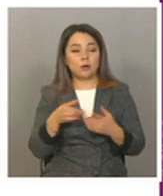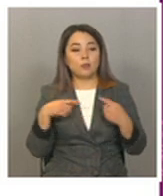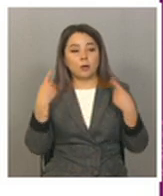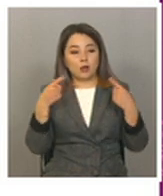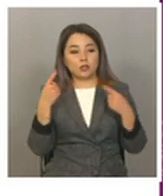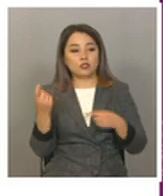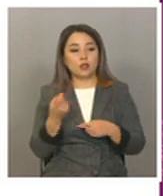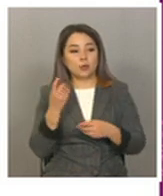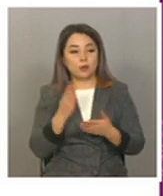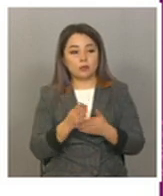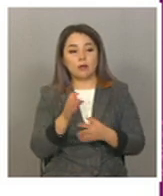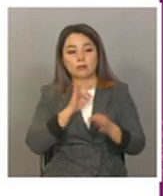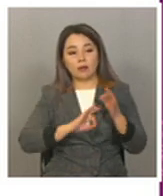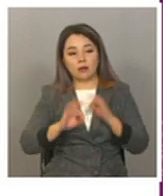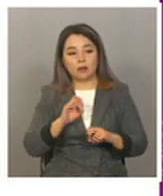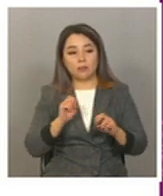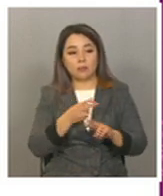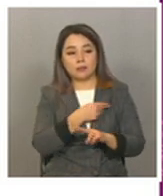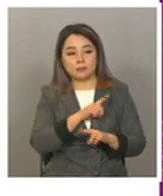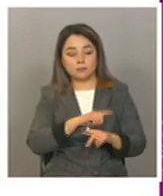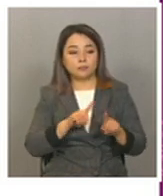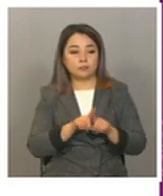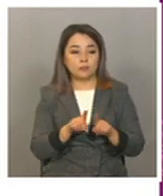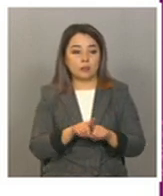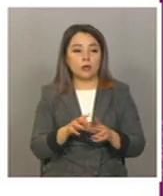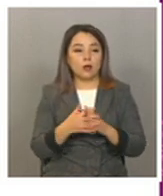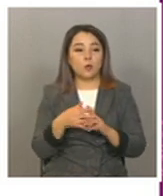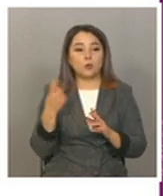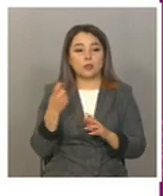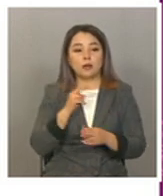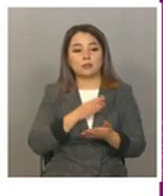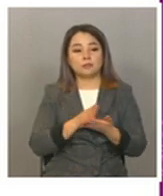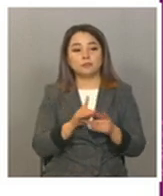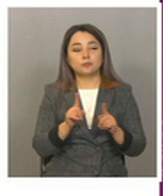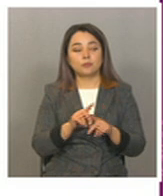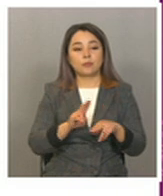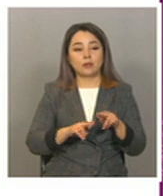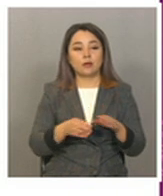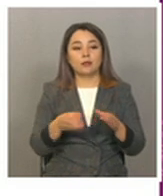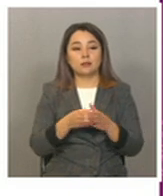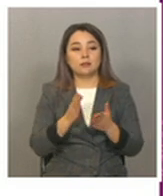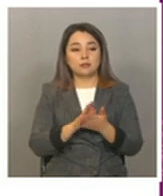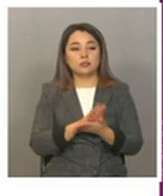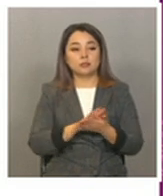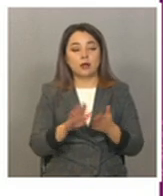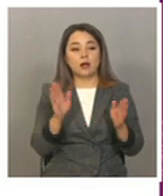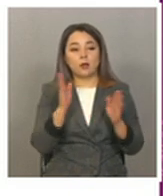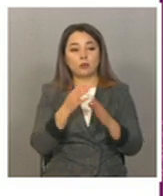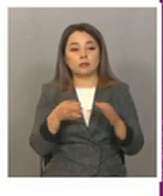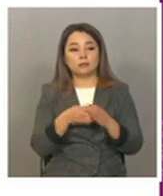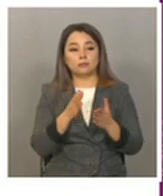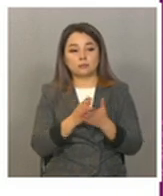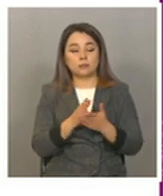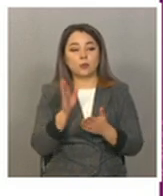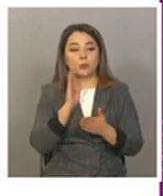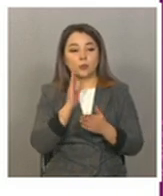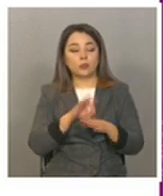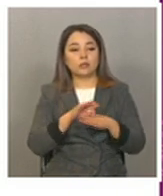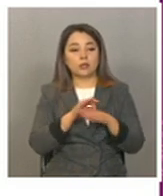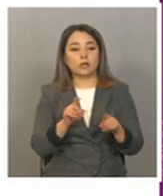шаруашылығы, дәріхана және ауыл шаруашылығы қызметі сияқты салаларда таза ауа мен суды